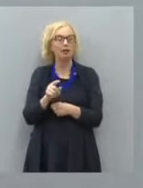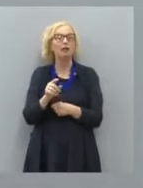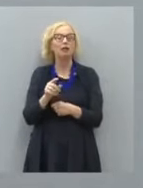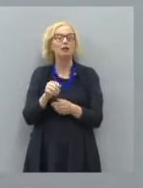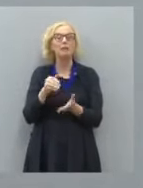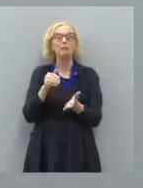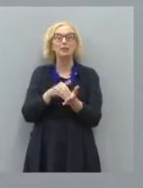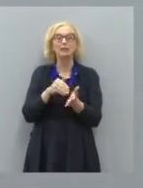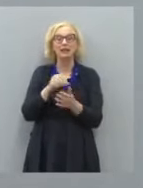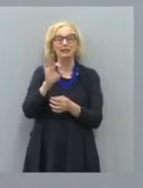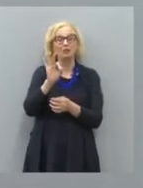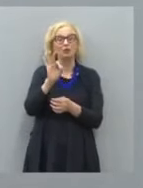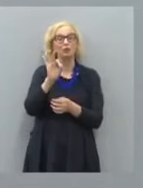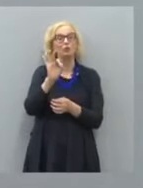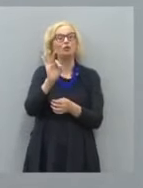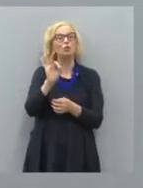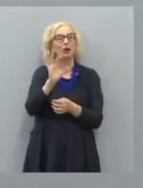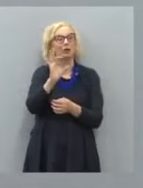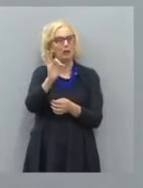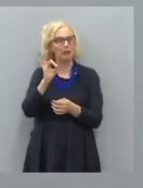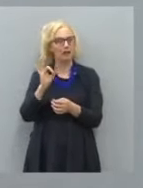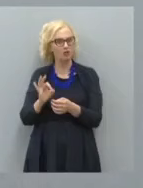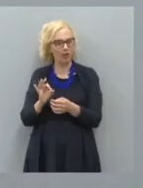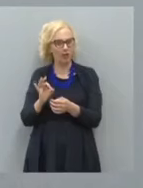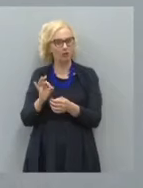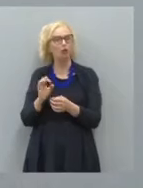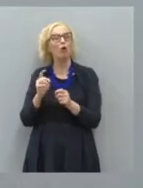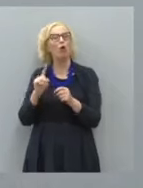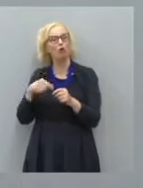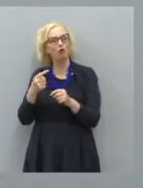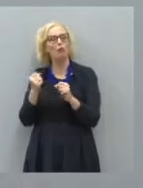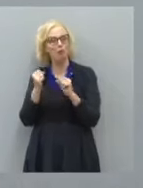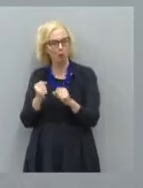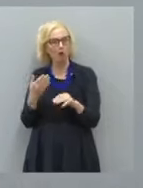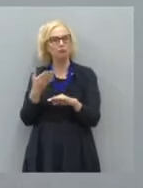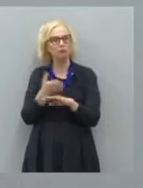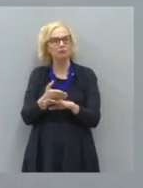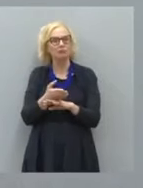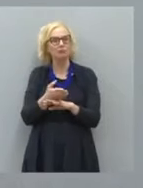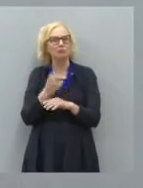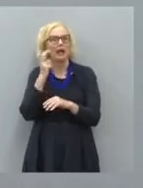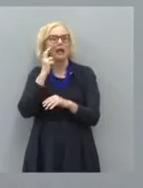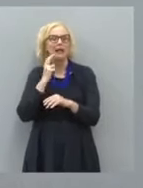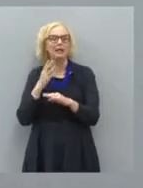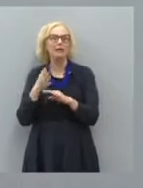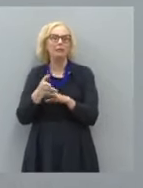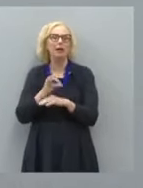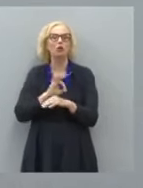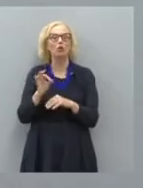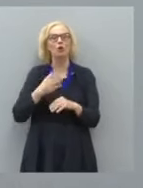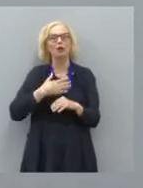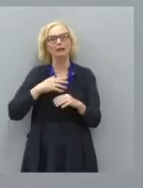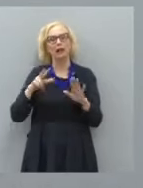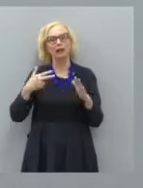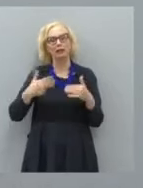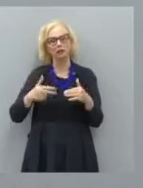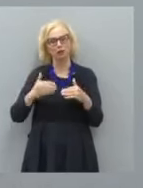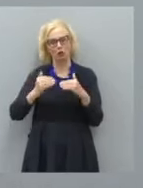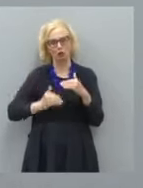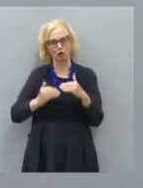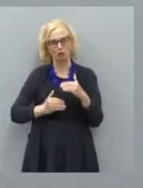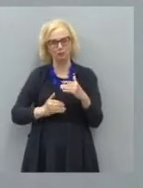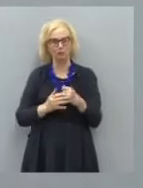per cento della capienza con green pass oppure per coloro che hanno meno di 18 anni l'altro aspetto importante